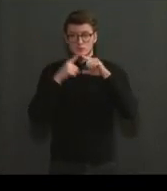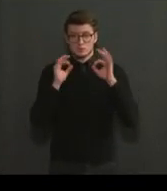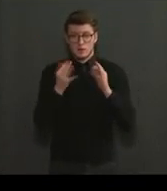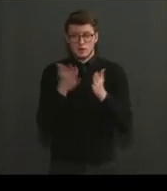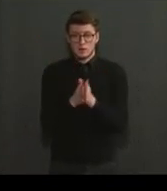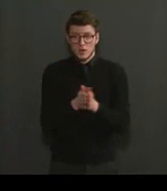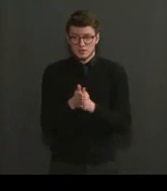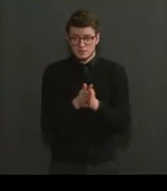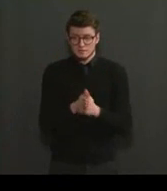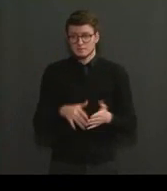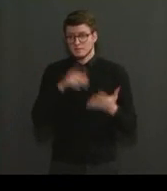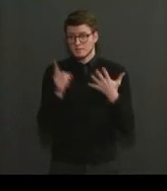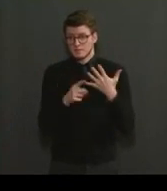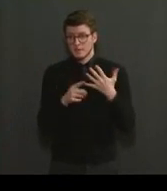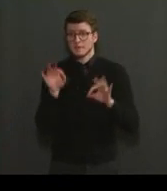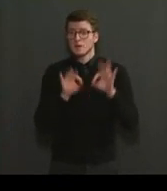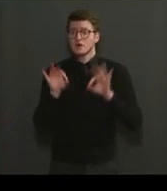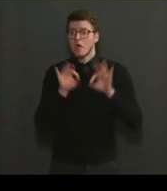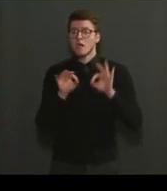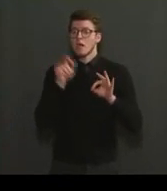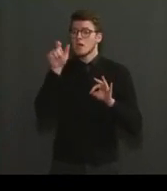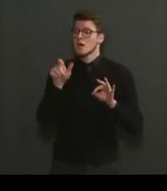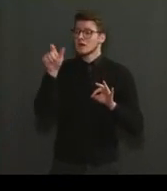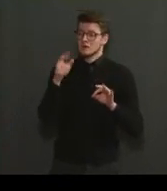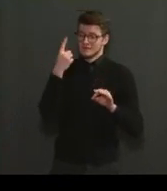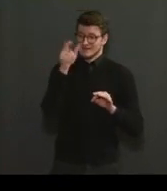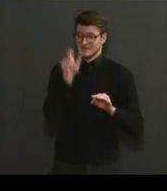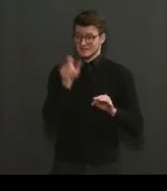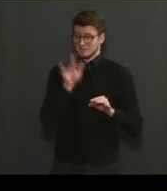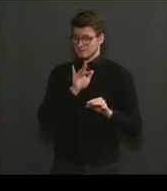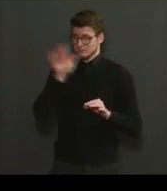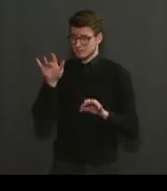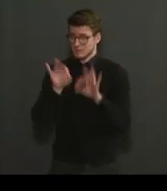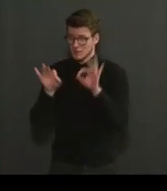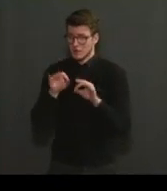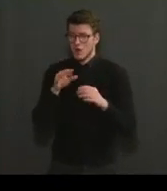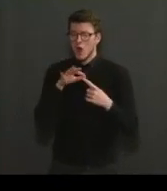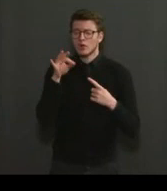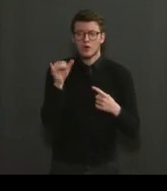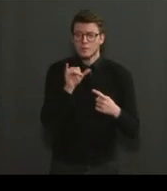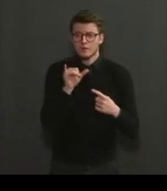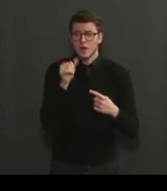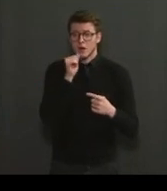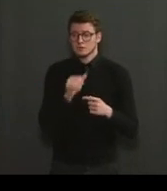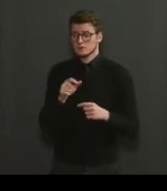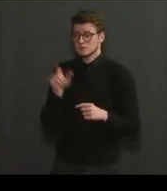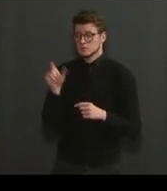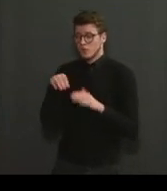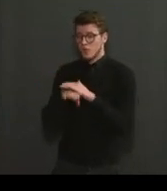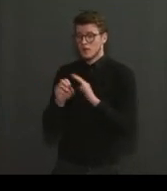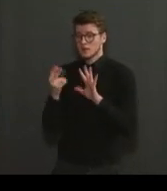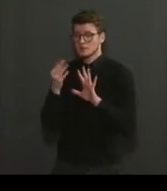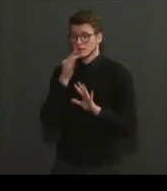gebeurt individueel. Hierop is een uitzondering voorzien voor de minderjarigen van het eigen huishouden of de personen die nood hebben